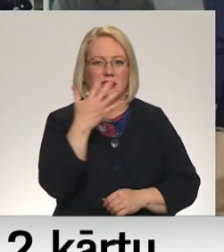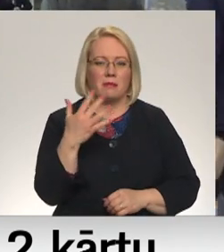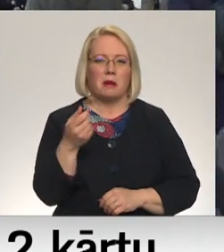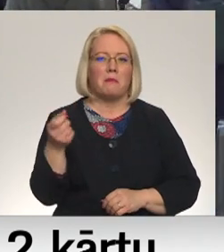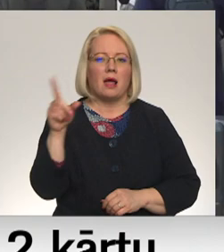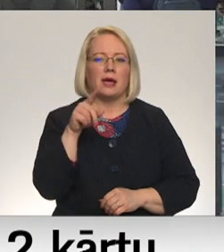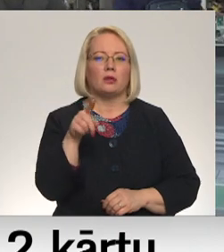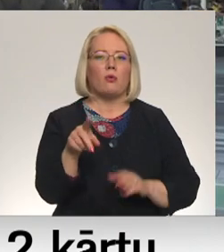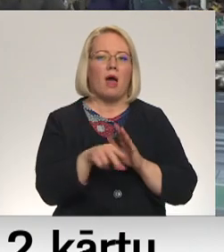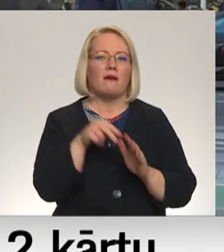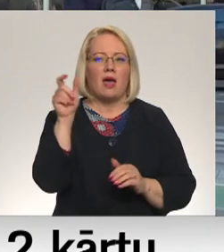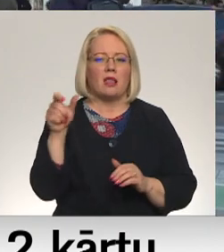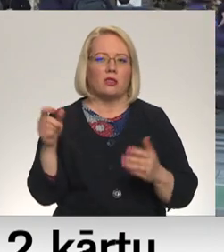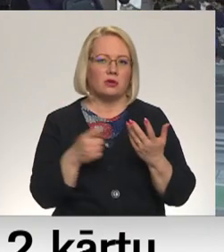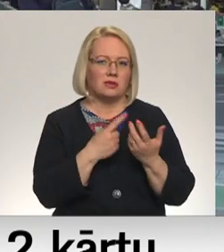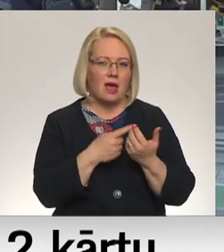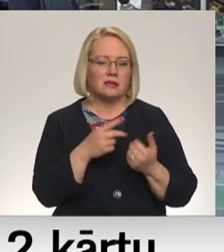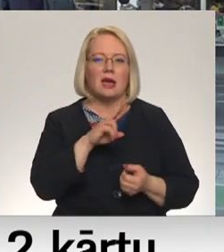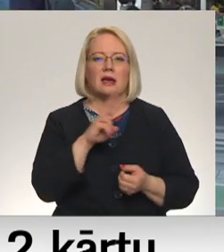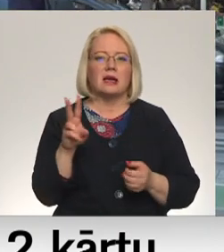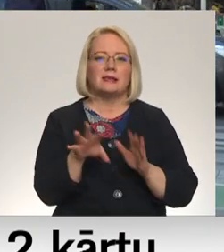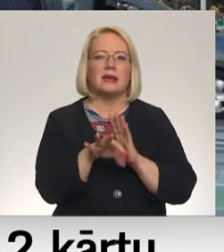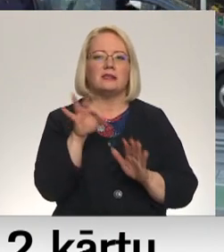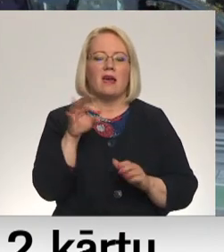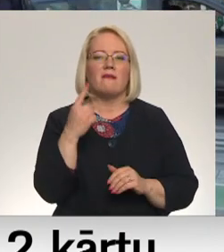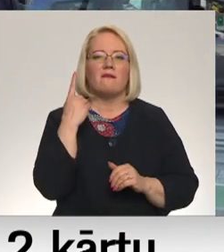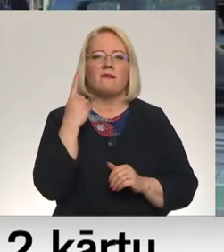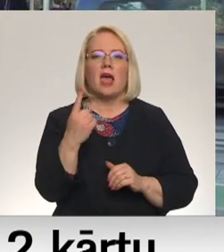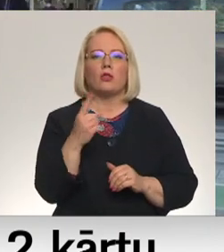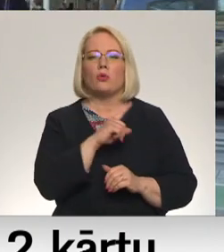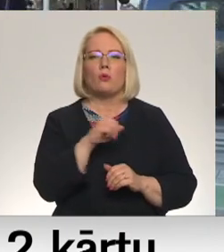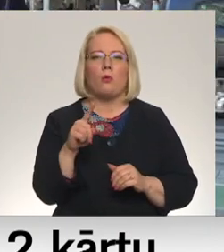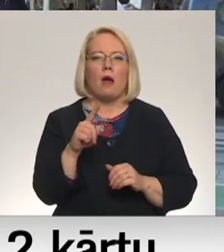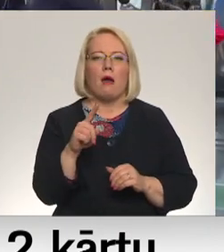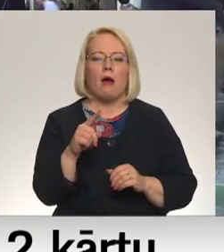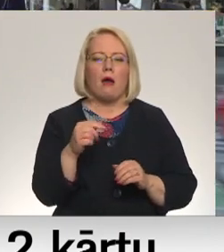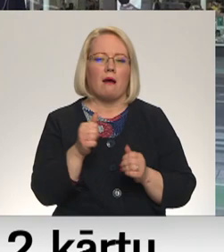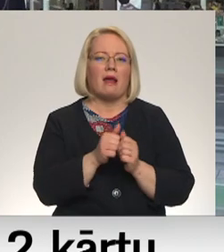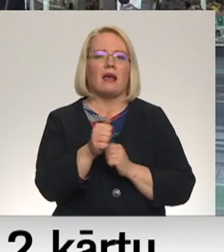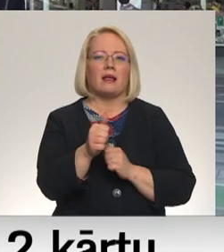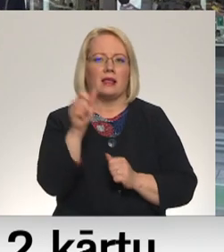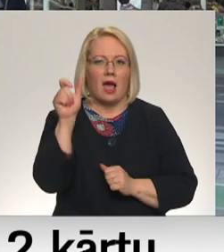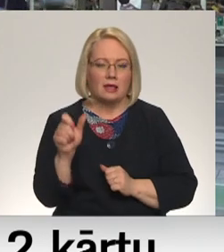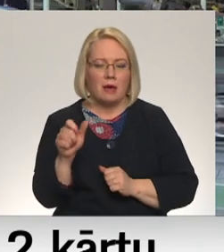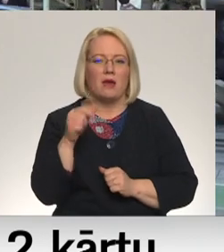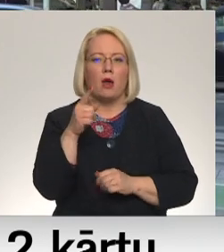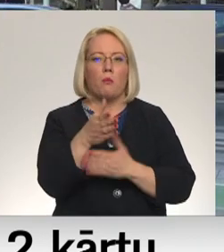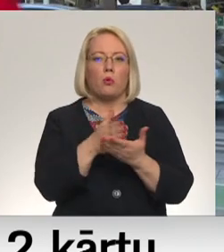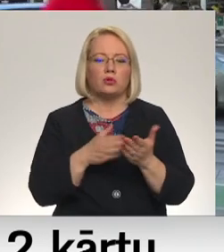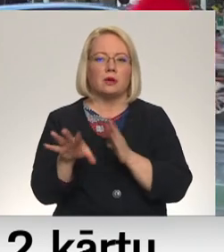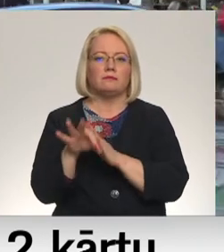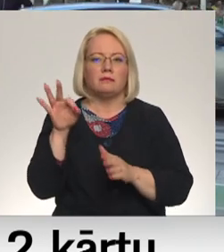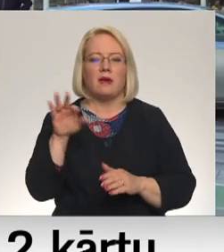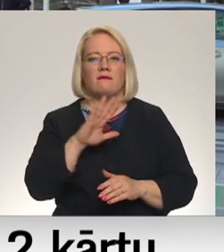to vēlētāju īpatsvars, kas ir izvēlējušies vienu no radikālajiem kandidātiem. Vairāk nekā puse Francijas vēlētāju ir izvēlējušies